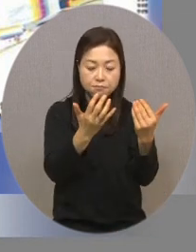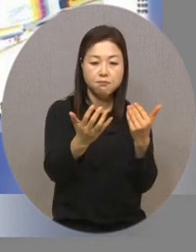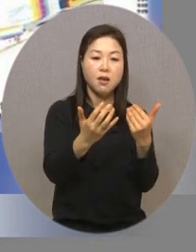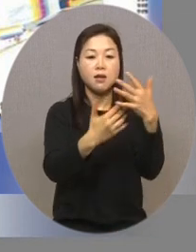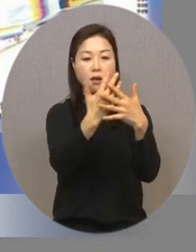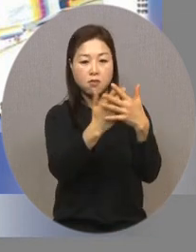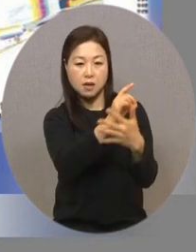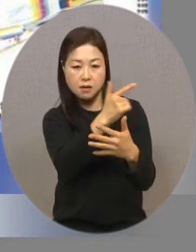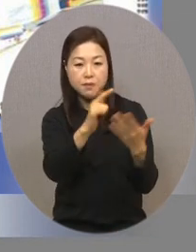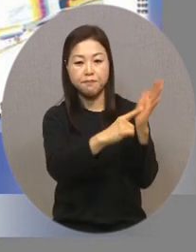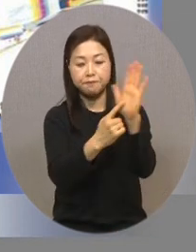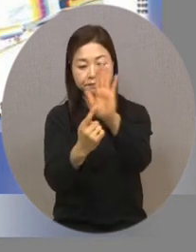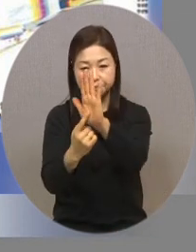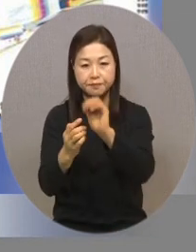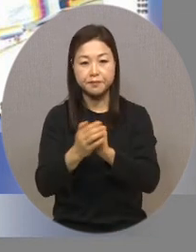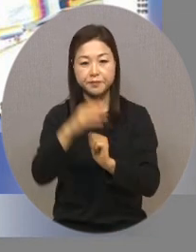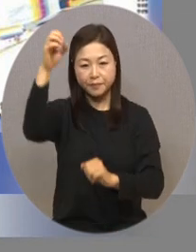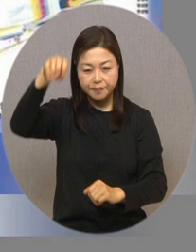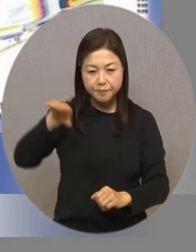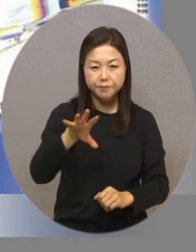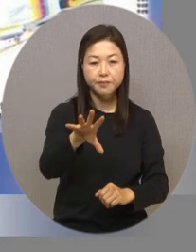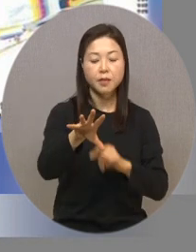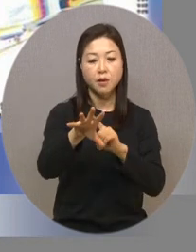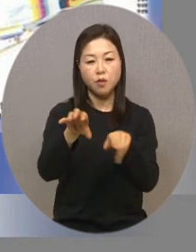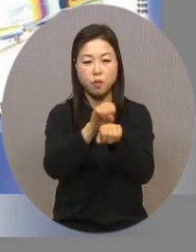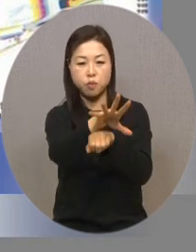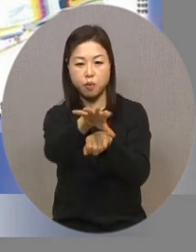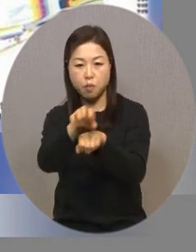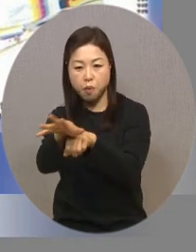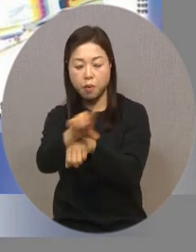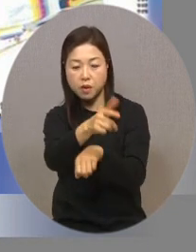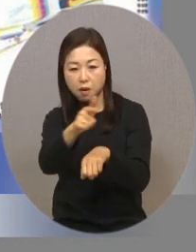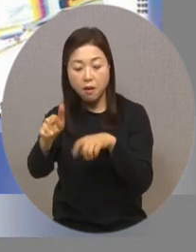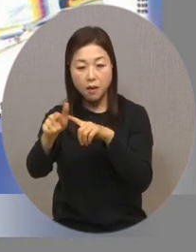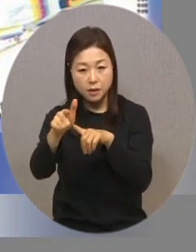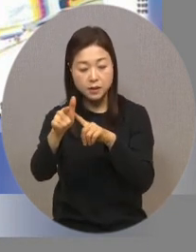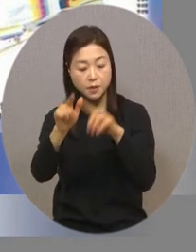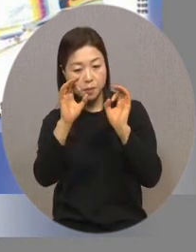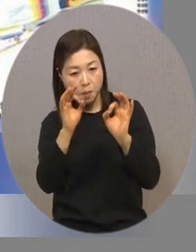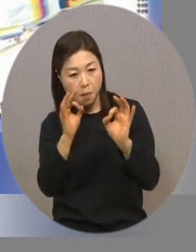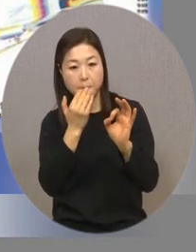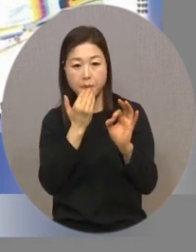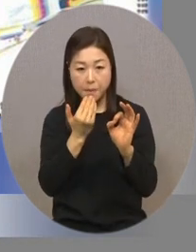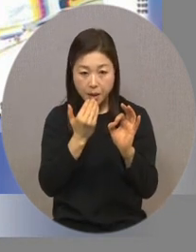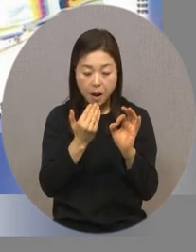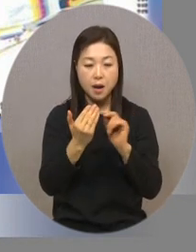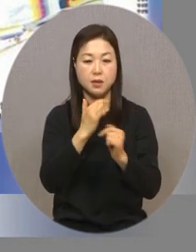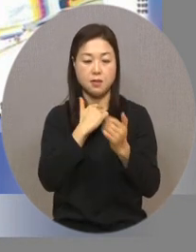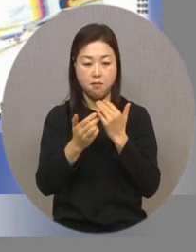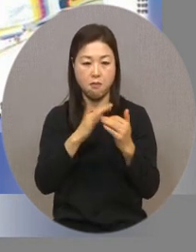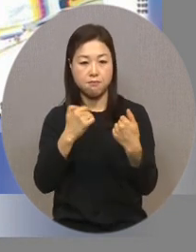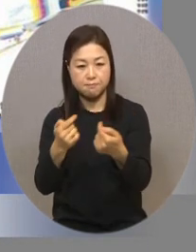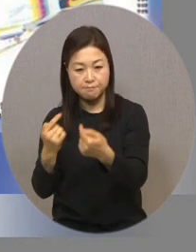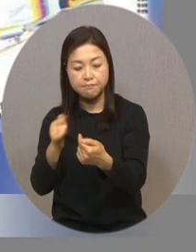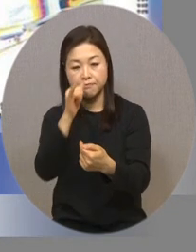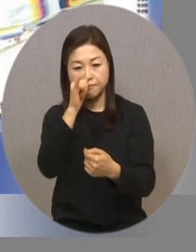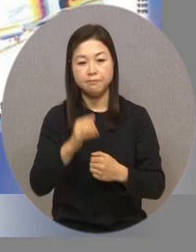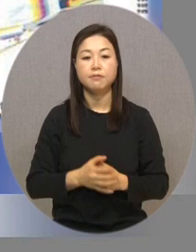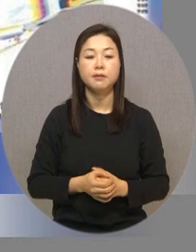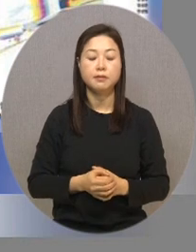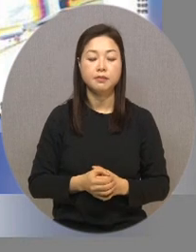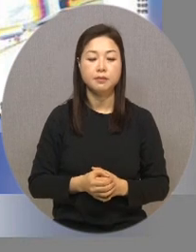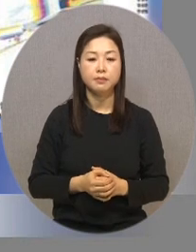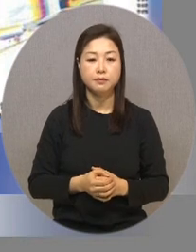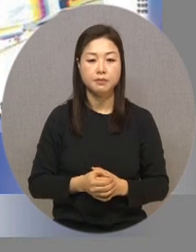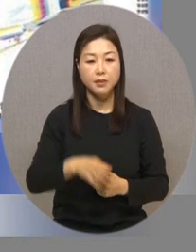영상 전시, 빛의 굴절과 스펙트럼 현상을 실험하는 공간, 체험 참여 등의 이벤트도 준비됐습니다.